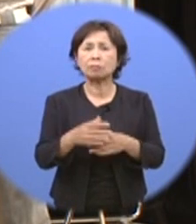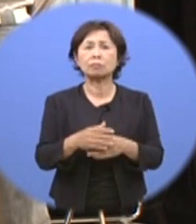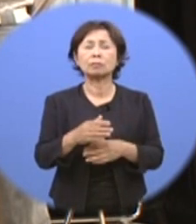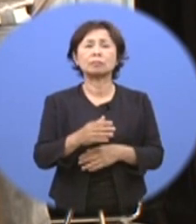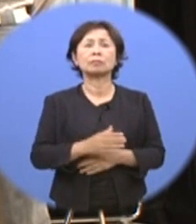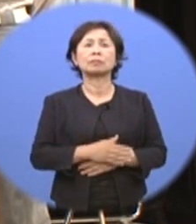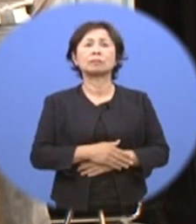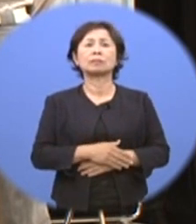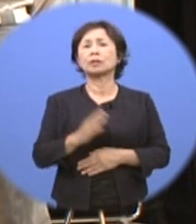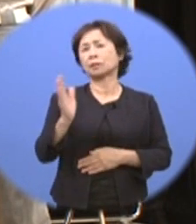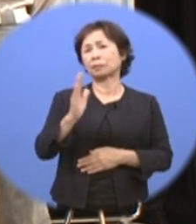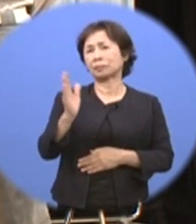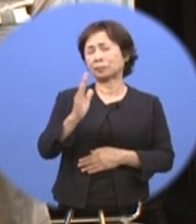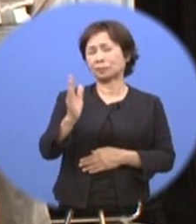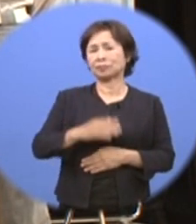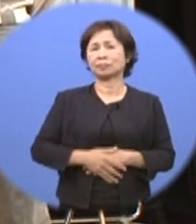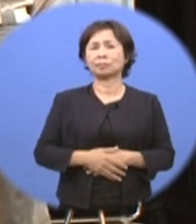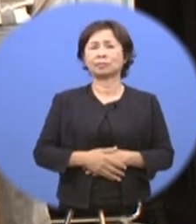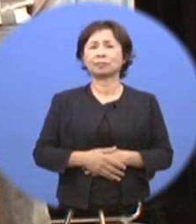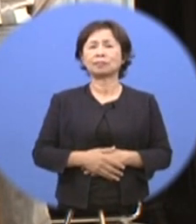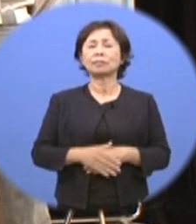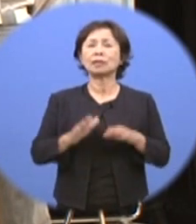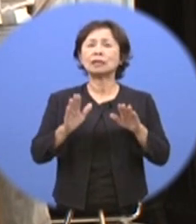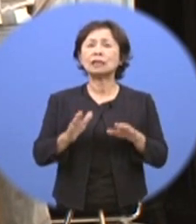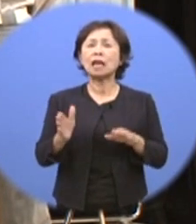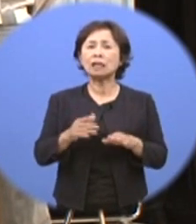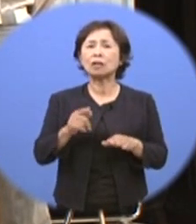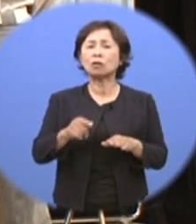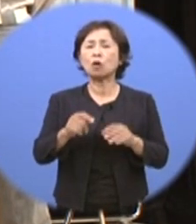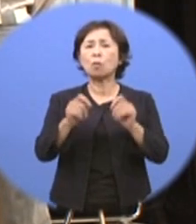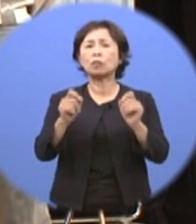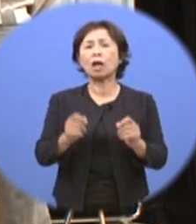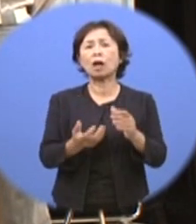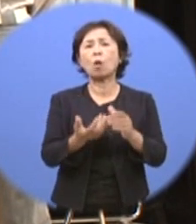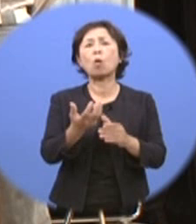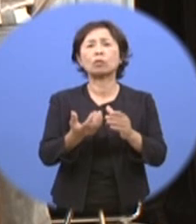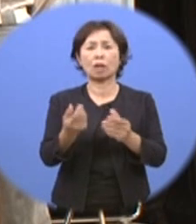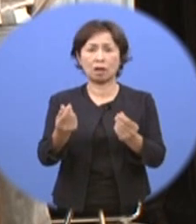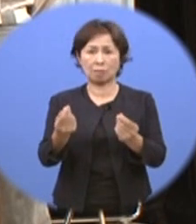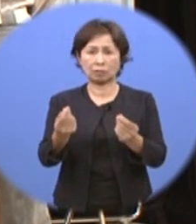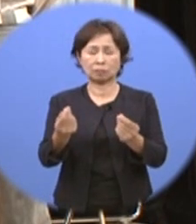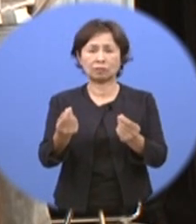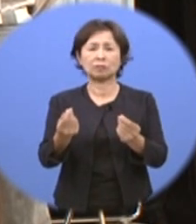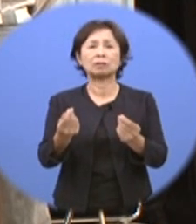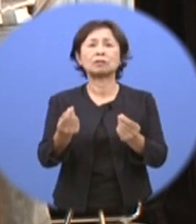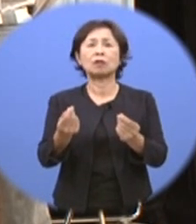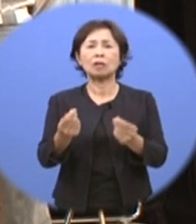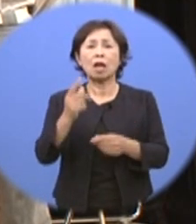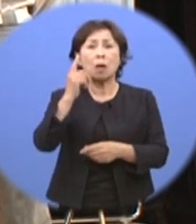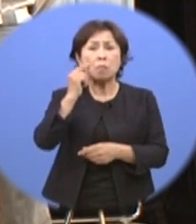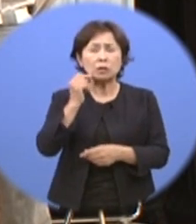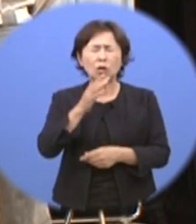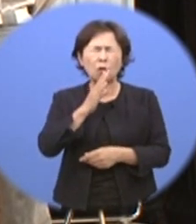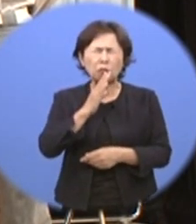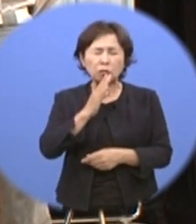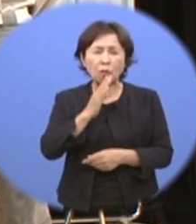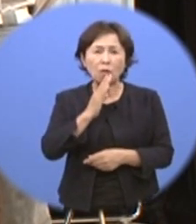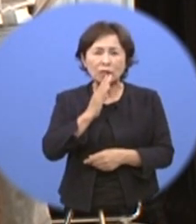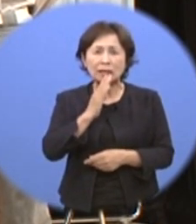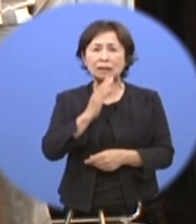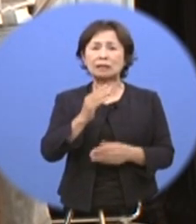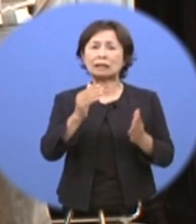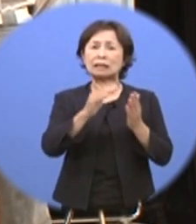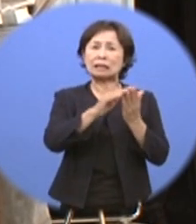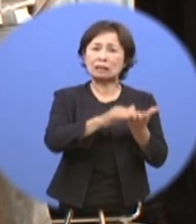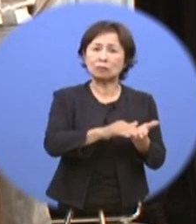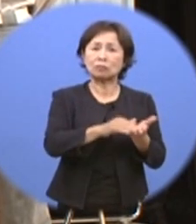え、最近このことが救急現場でも問題になっています。もし本当に最後を